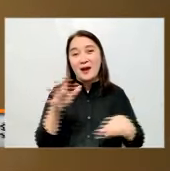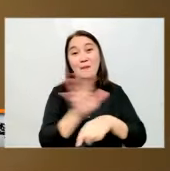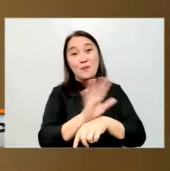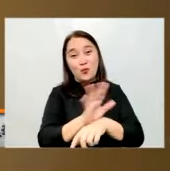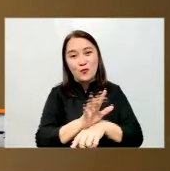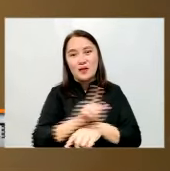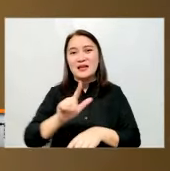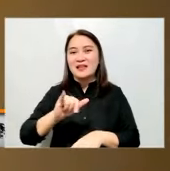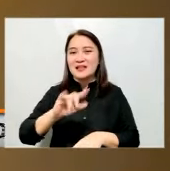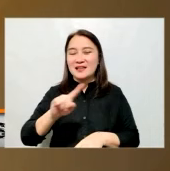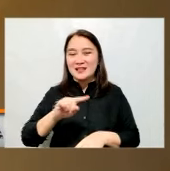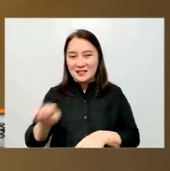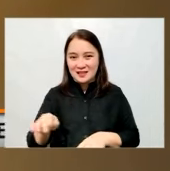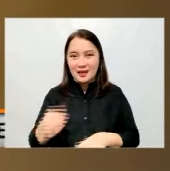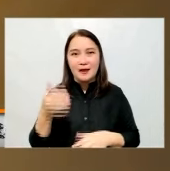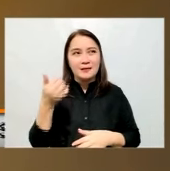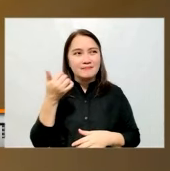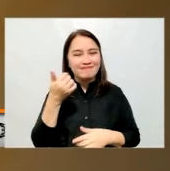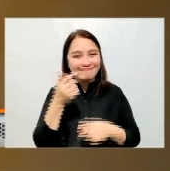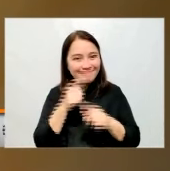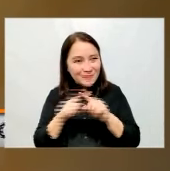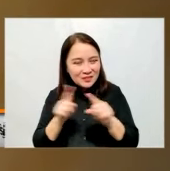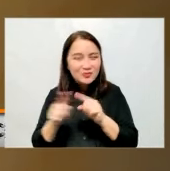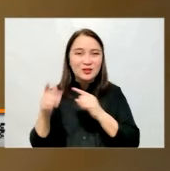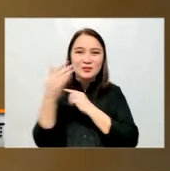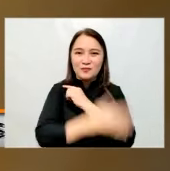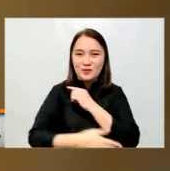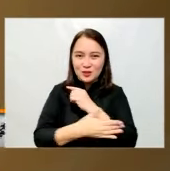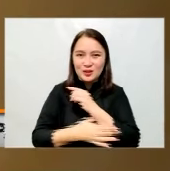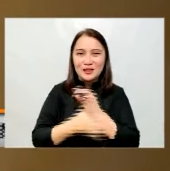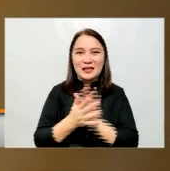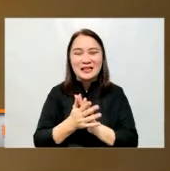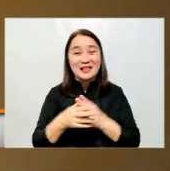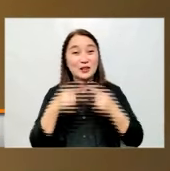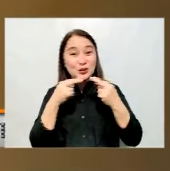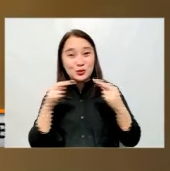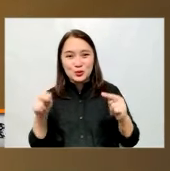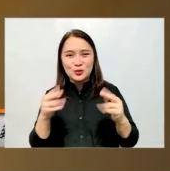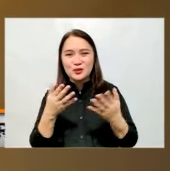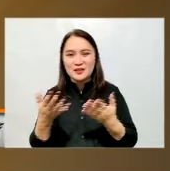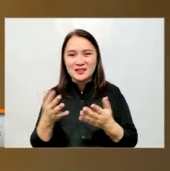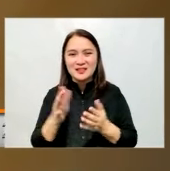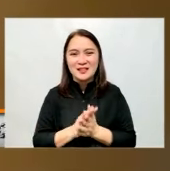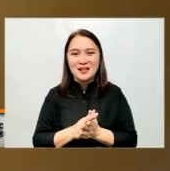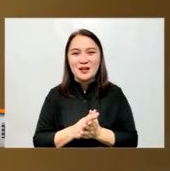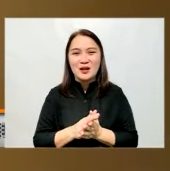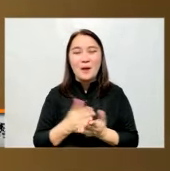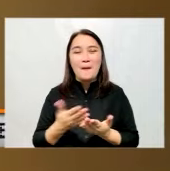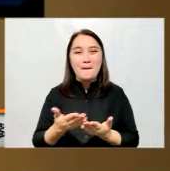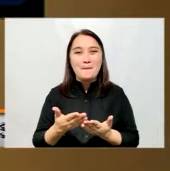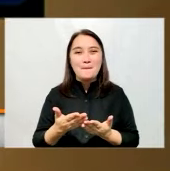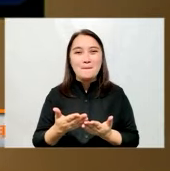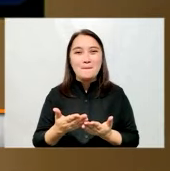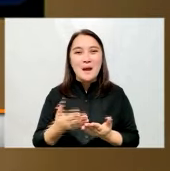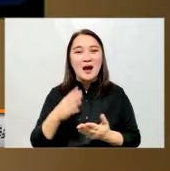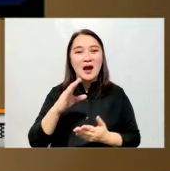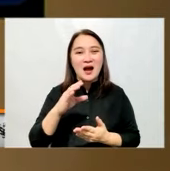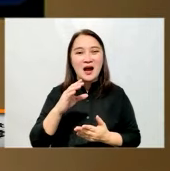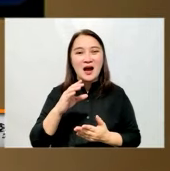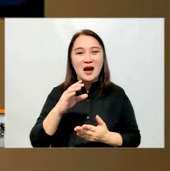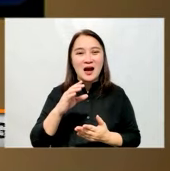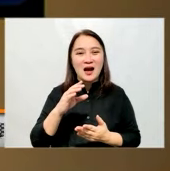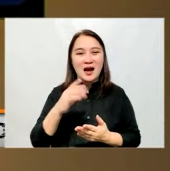international press at audience, breakthrough artist si Liza sa pelikulang ito para kay Katsi Stefan ng